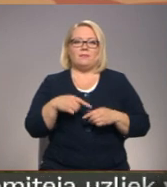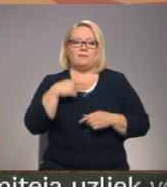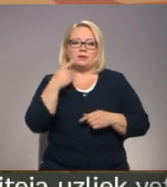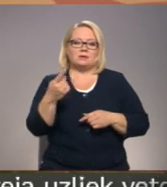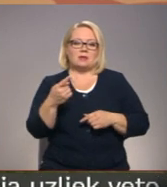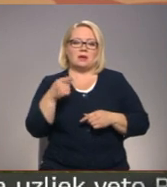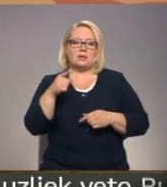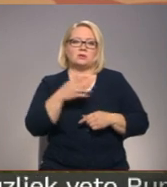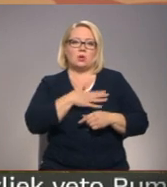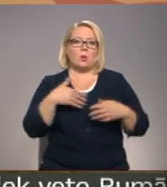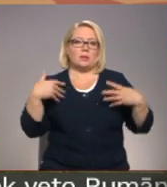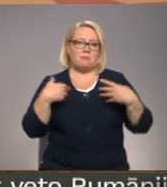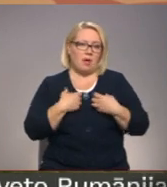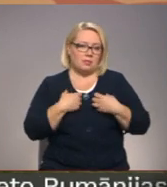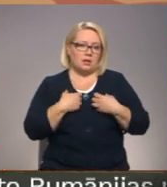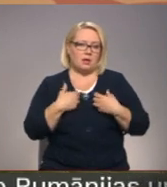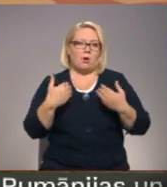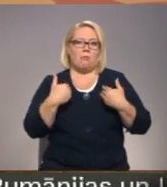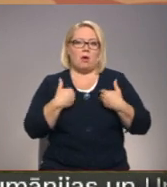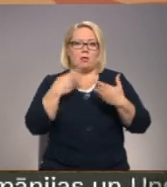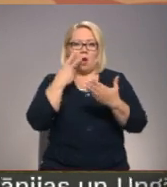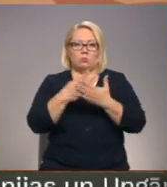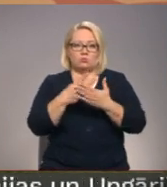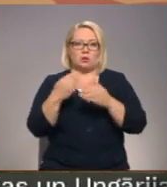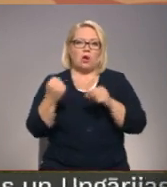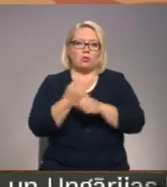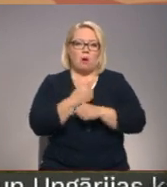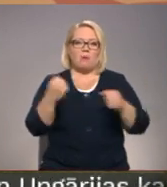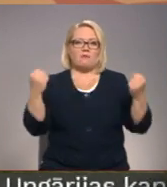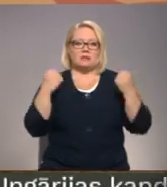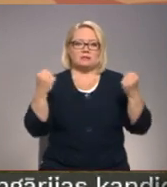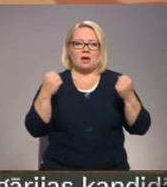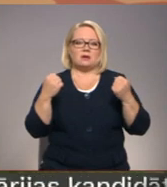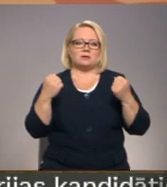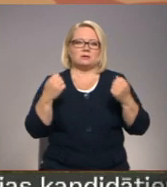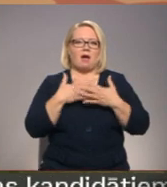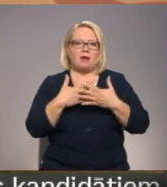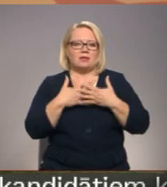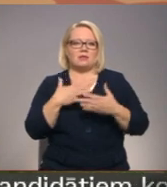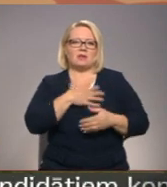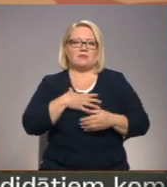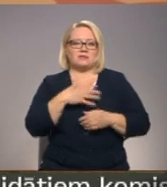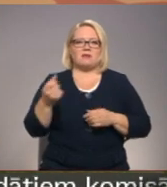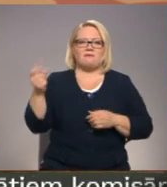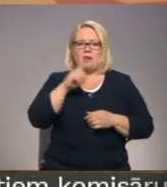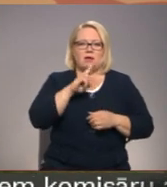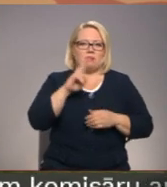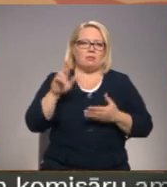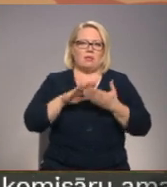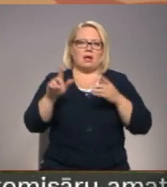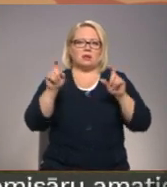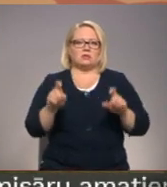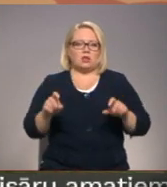tā diezgan bēdīgi, jo manā uzskatā ir tomēr tas fiziskās aktivitātes ir daudz vairāk vajadzīgs nekā sēdešana,